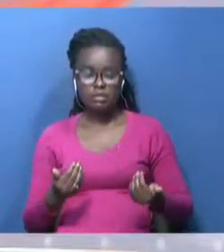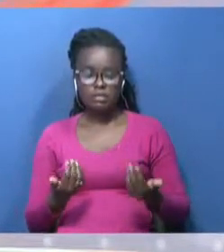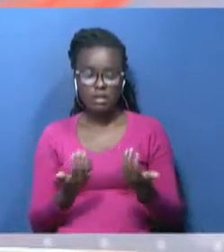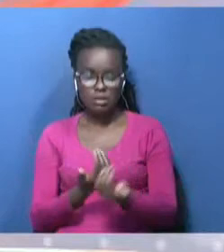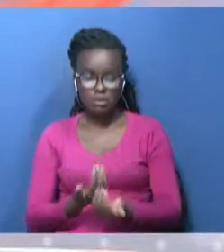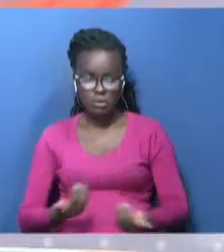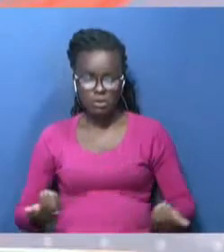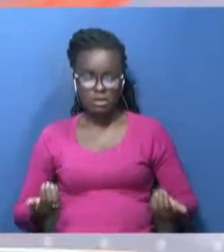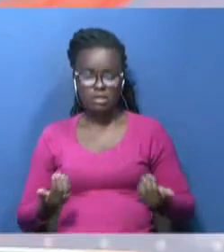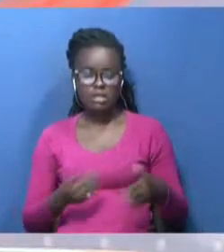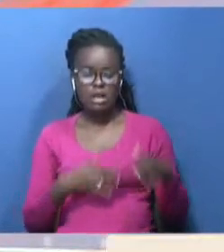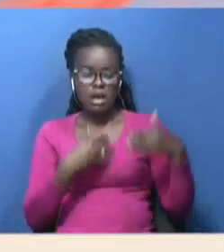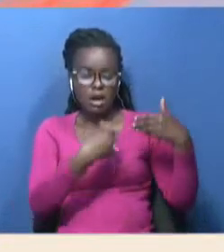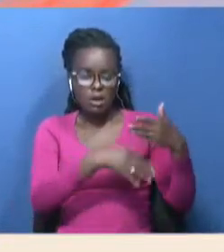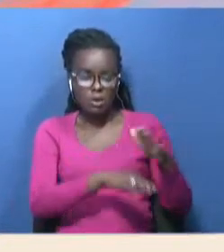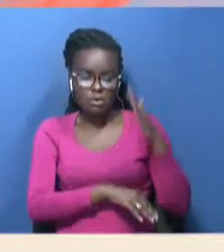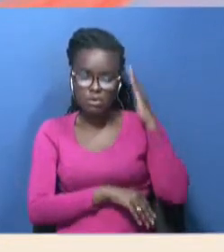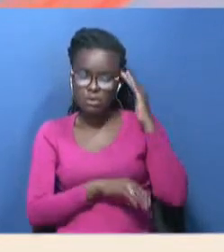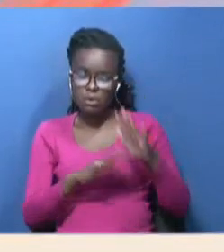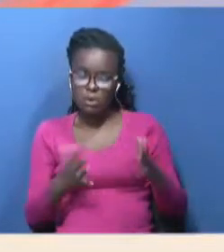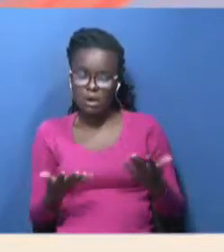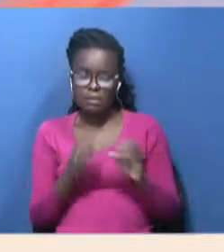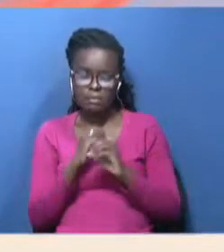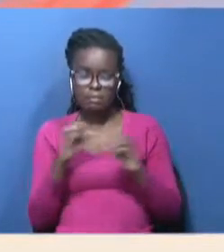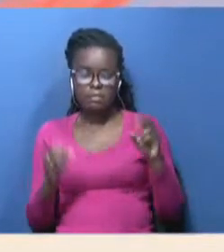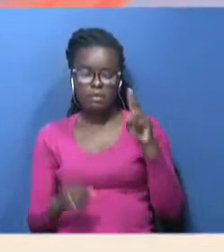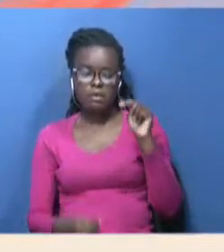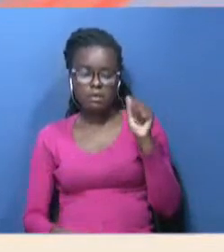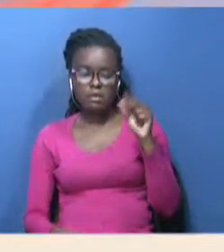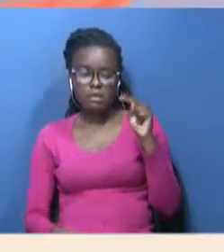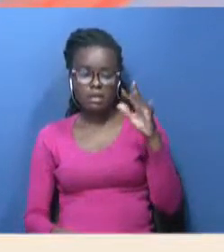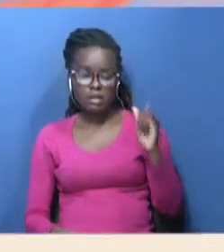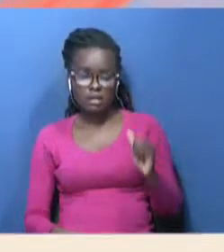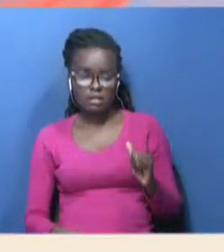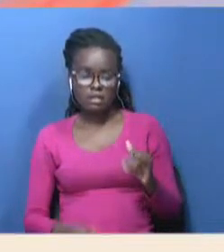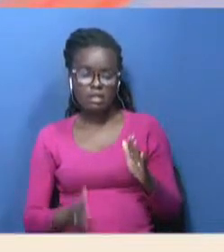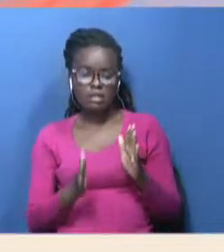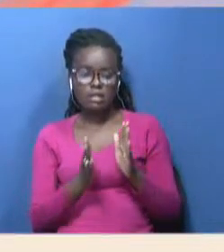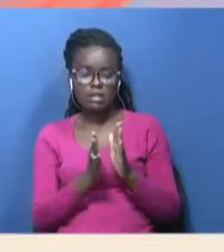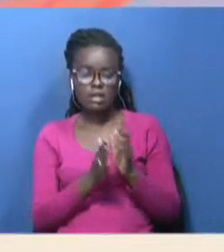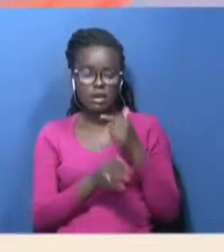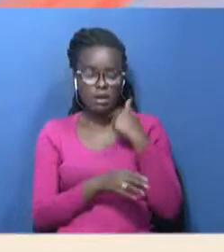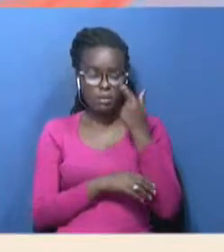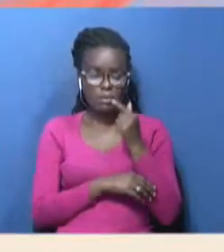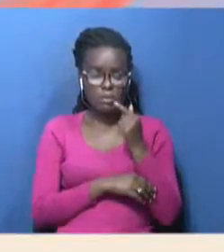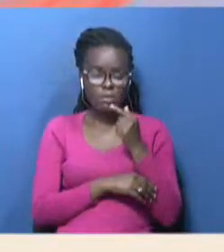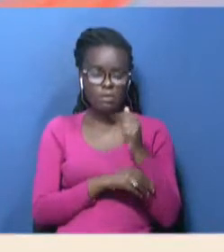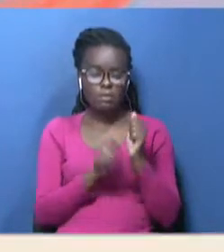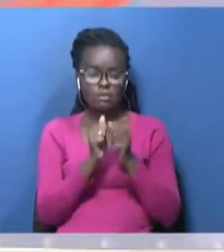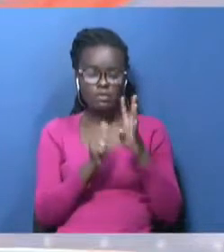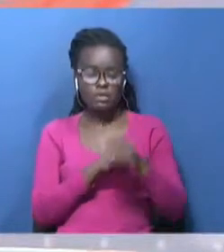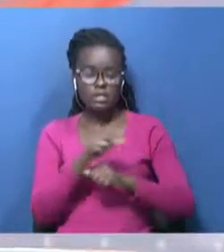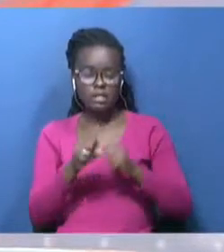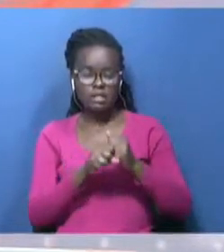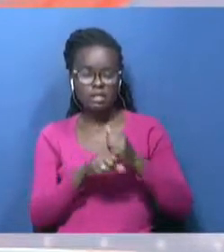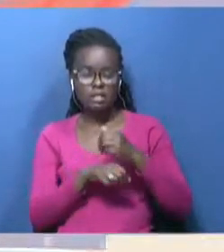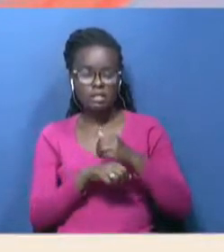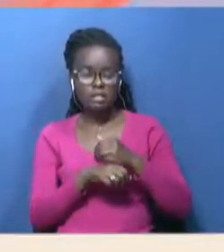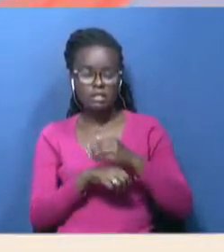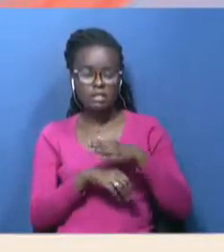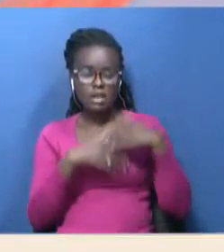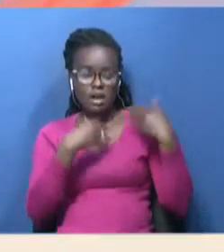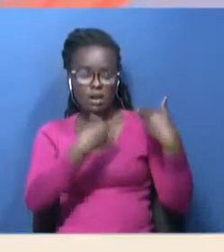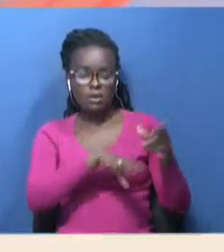kũrana njĩra na kĩriga. Kũrerĩkana Nancy Nyambura na Sare Kayesi ya ũkũrũ wa mĩaka 14 morire tarĩki 11 mweri